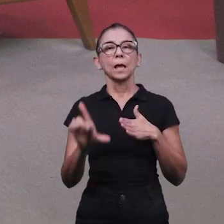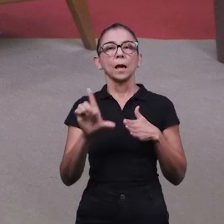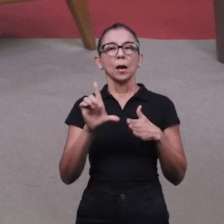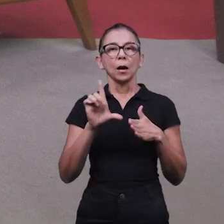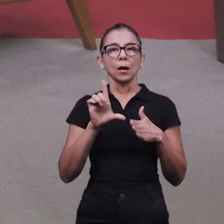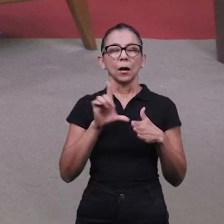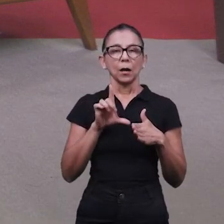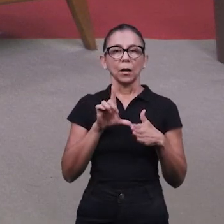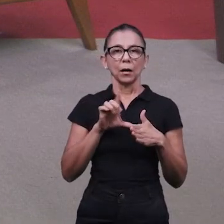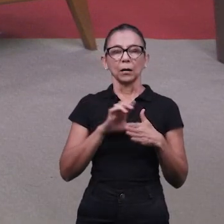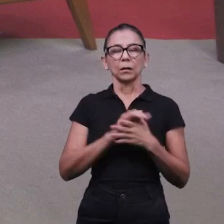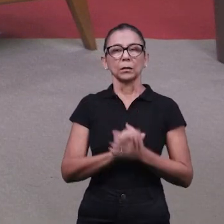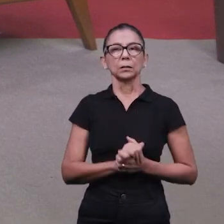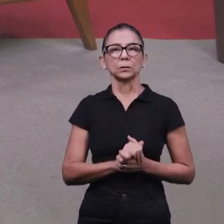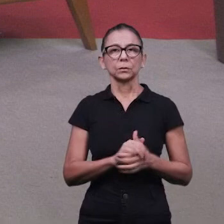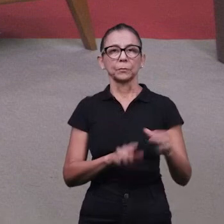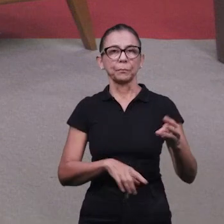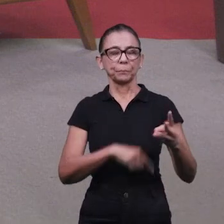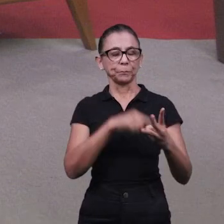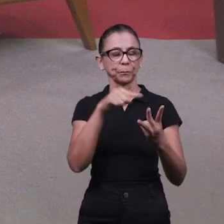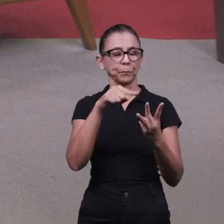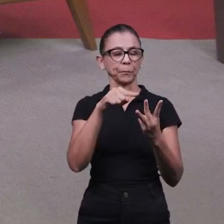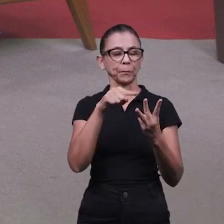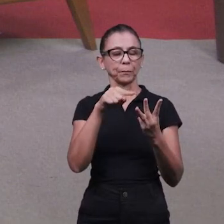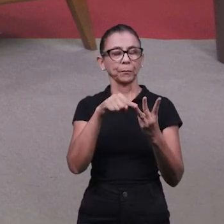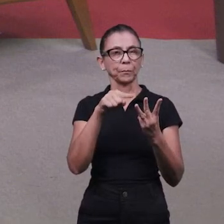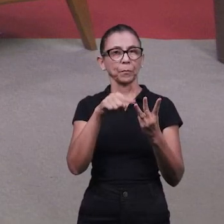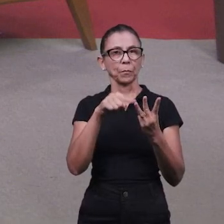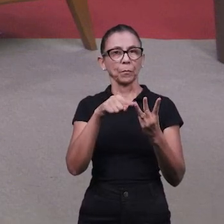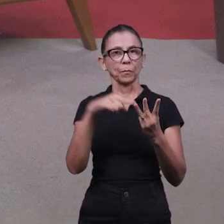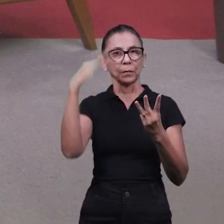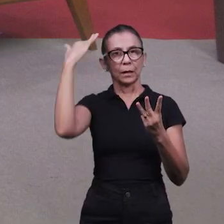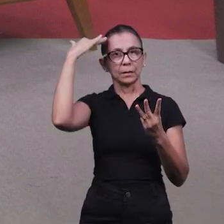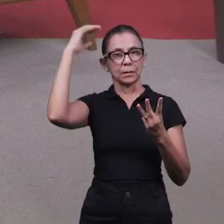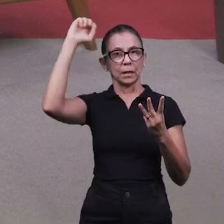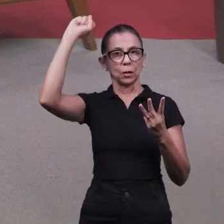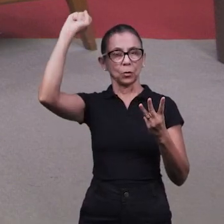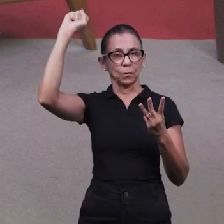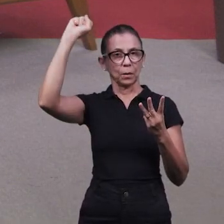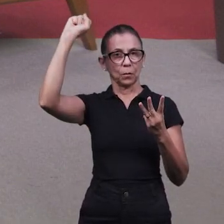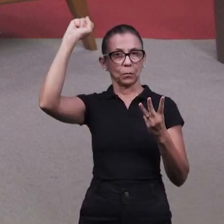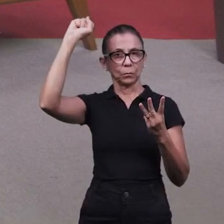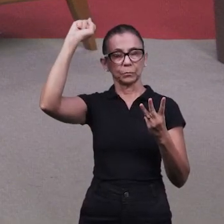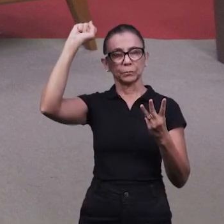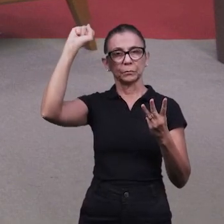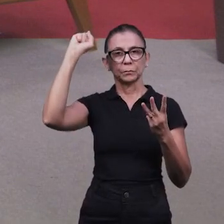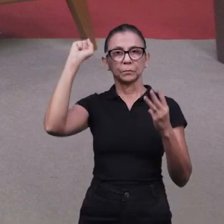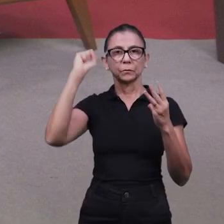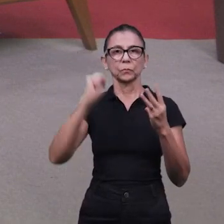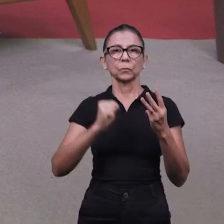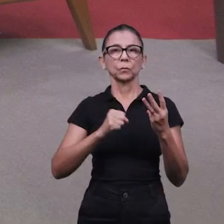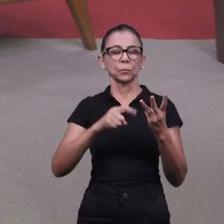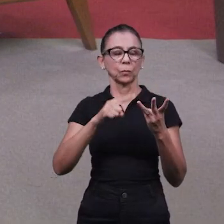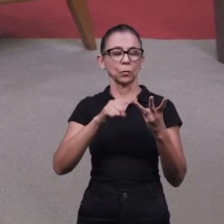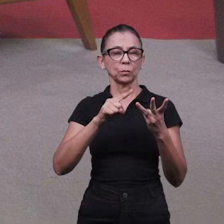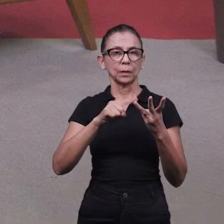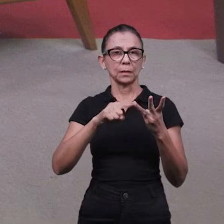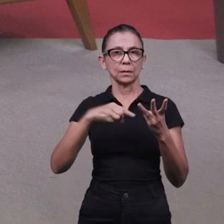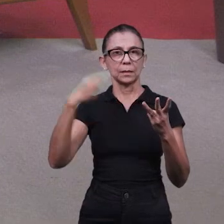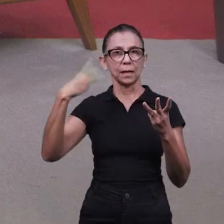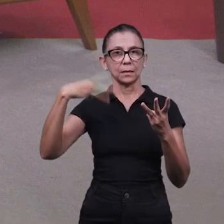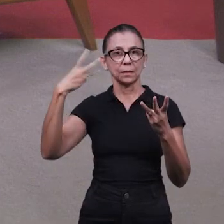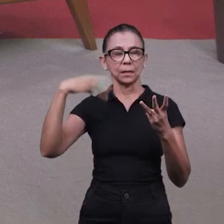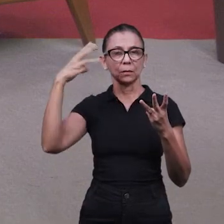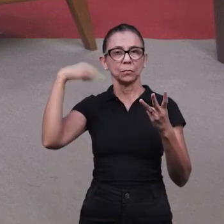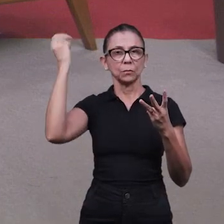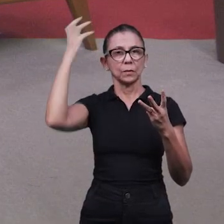de Salomon, qui a été le troisième roi, parce que dans ceux qui n'ont pas péché, c'est un type du Saint-Esprit, n'est-ce